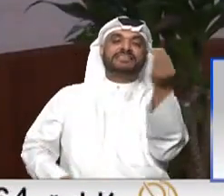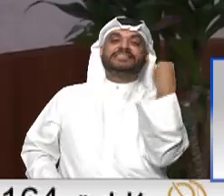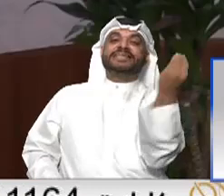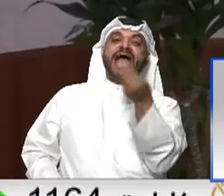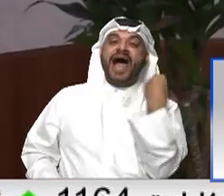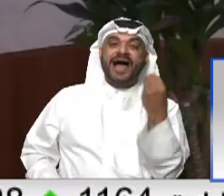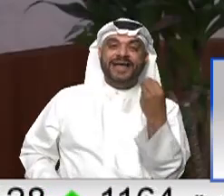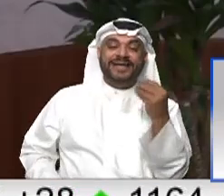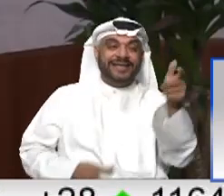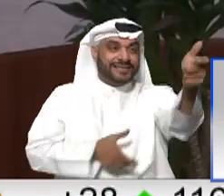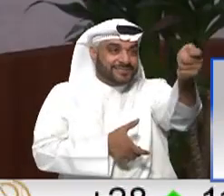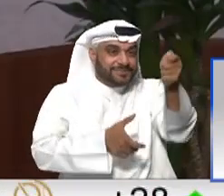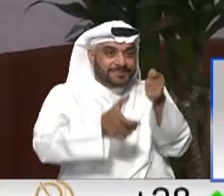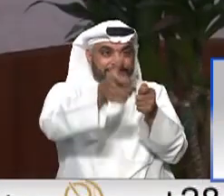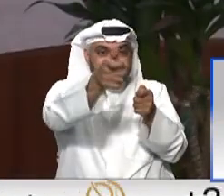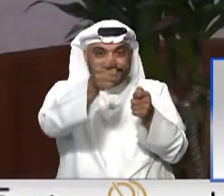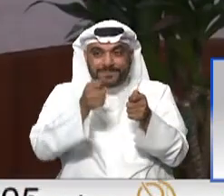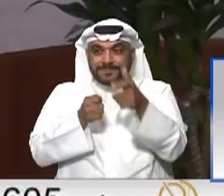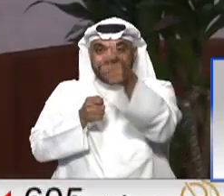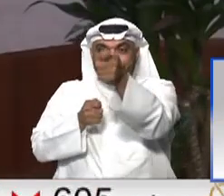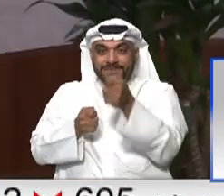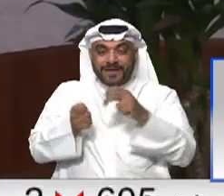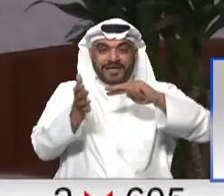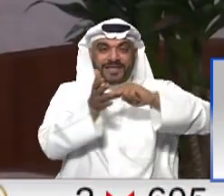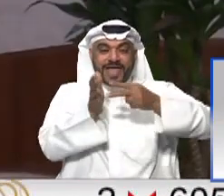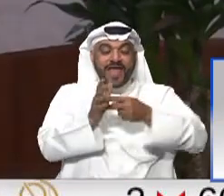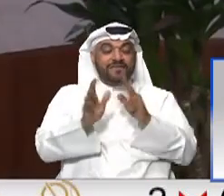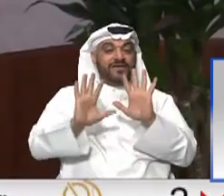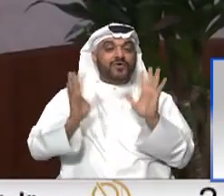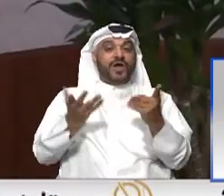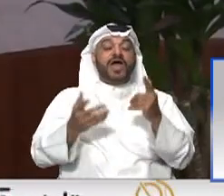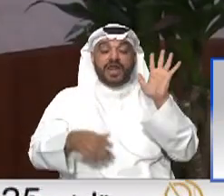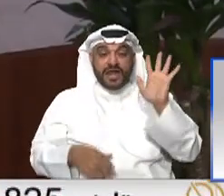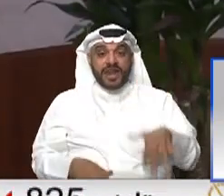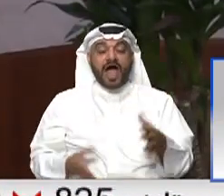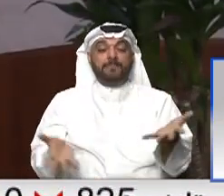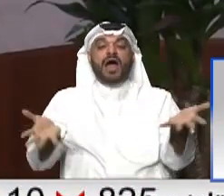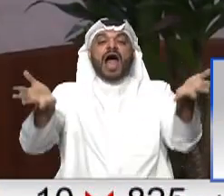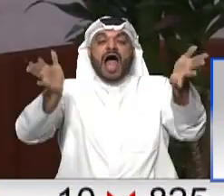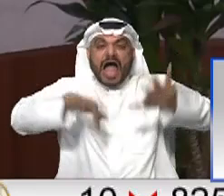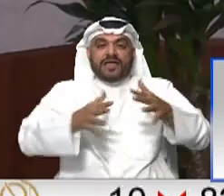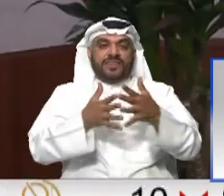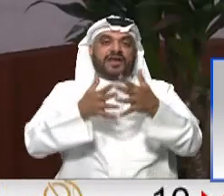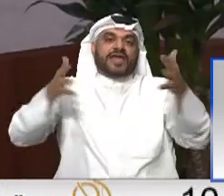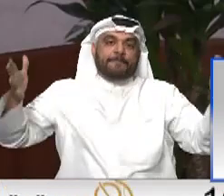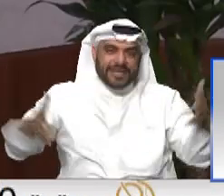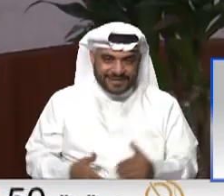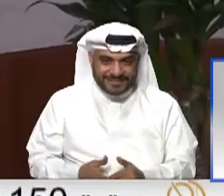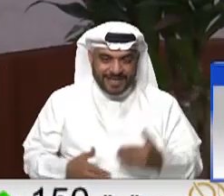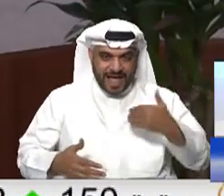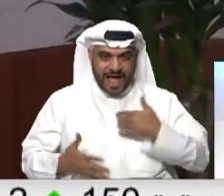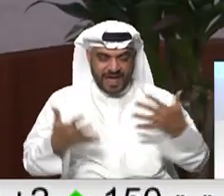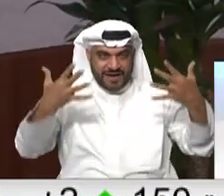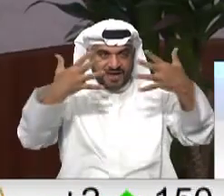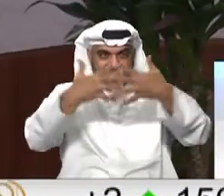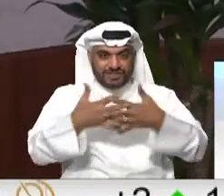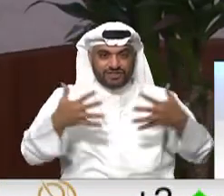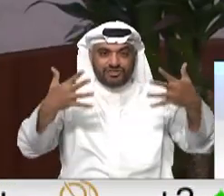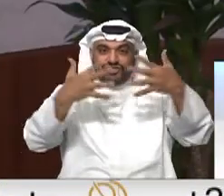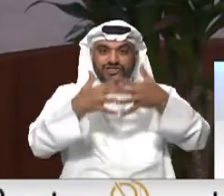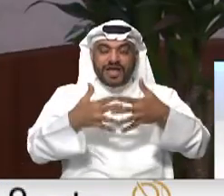جهود الدوله بخصوص طرح السياحه في الكويت على شكل كبير ونطاقه واسع واحنا كشريك مع